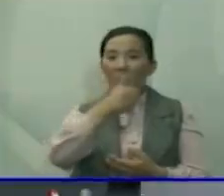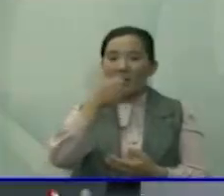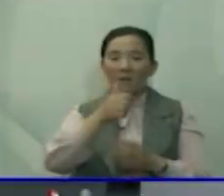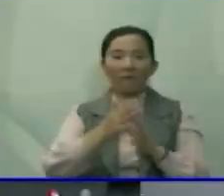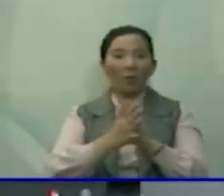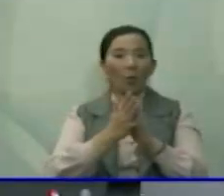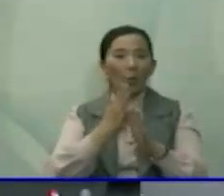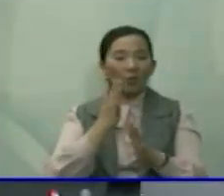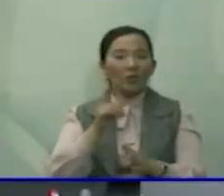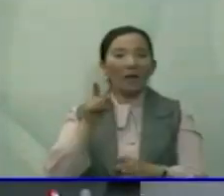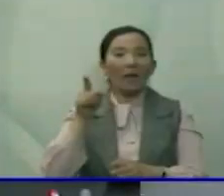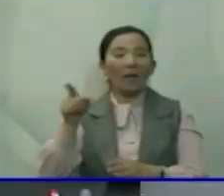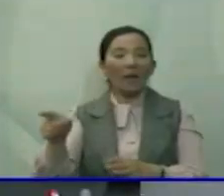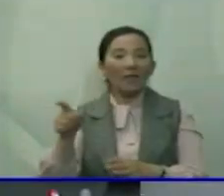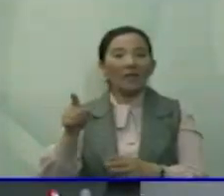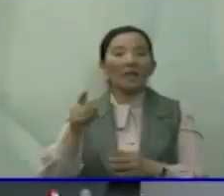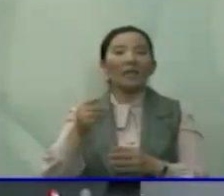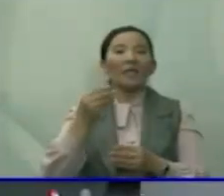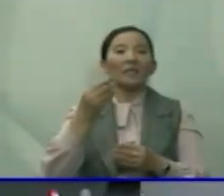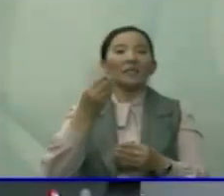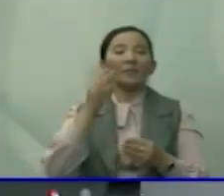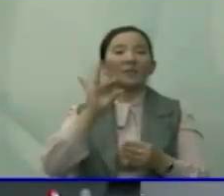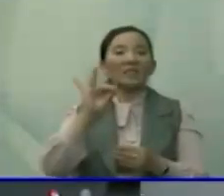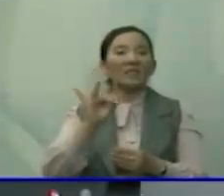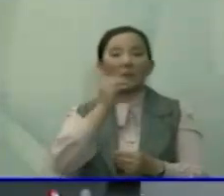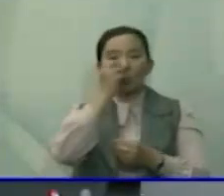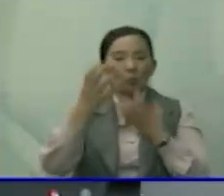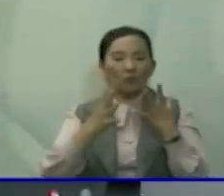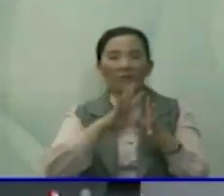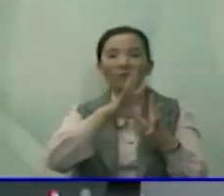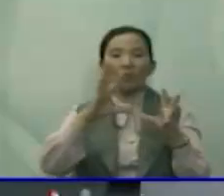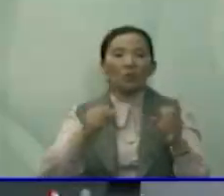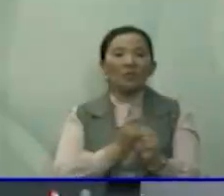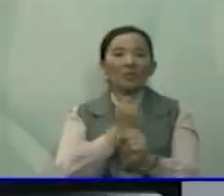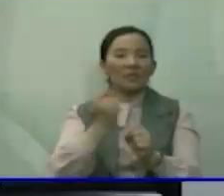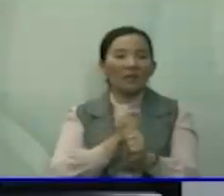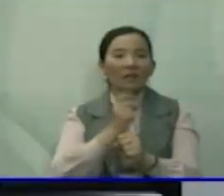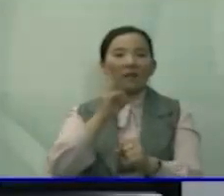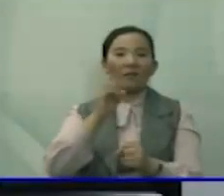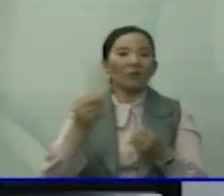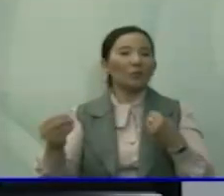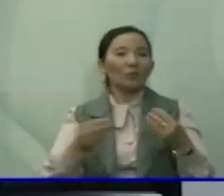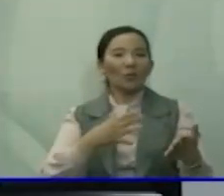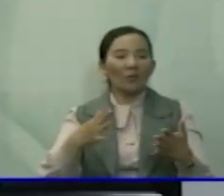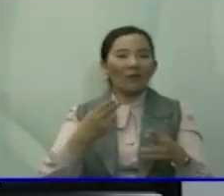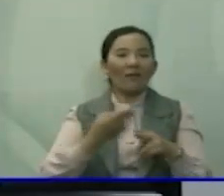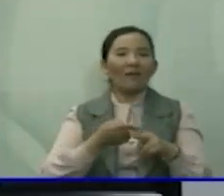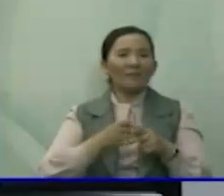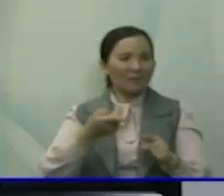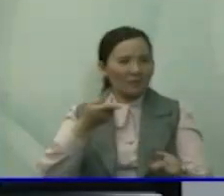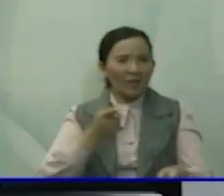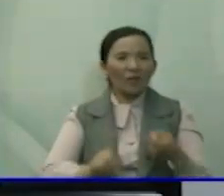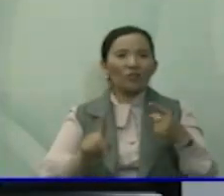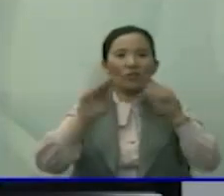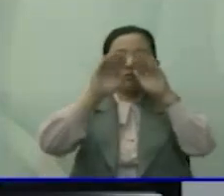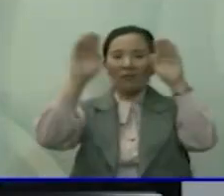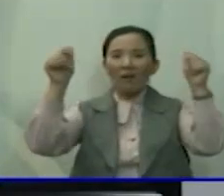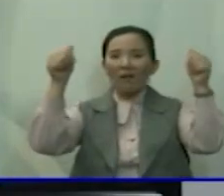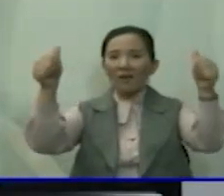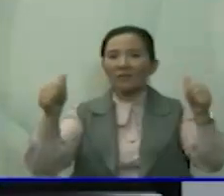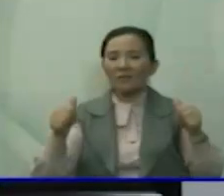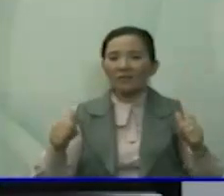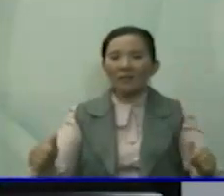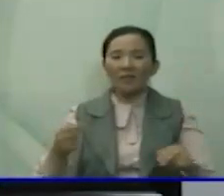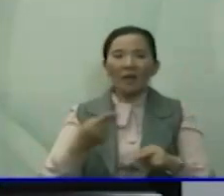это искусство на шелке картины настоящие картины настоящее произведение искусства